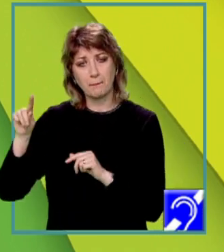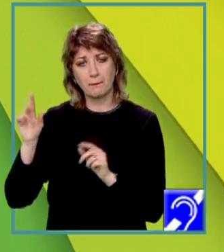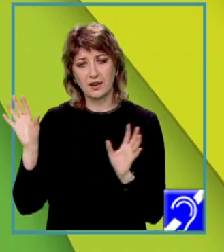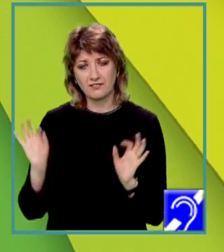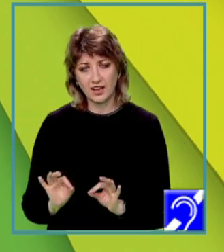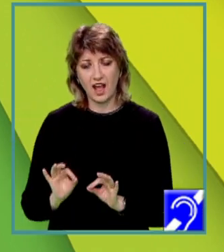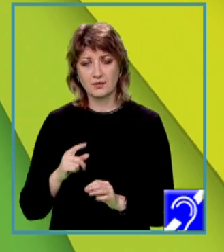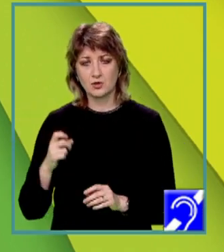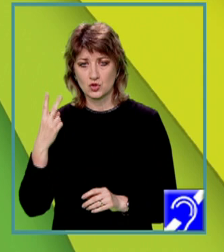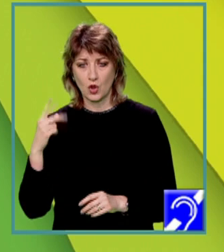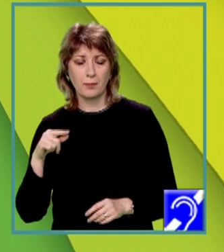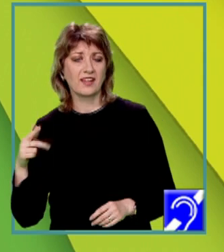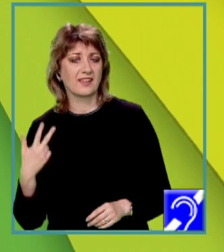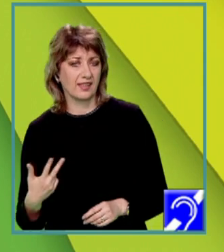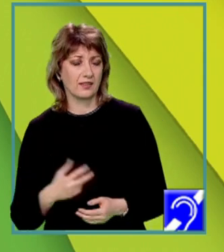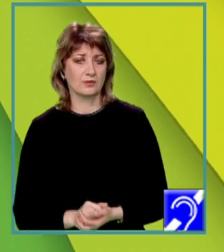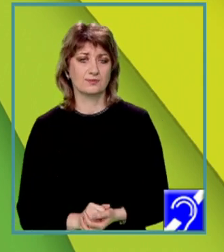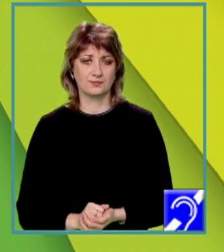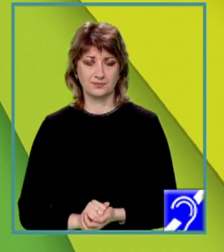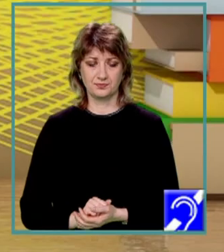minus 2 pe 3